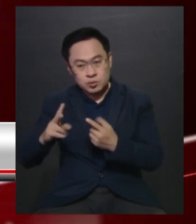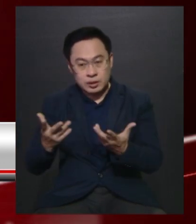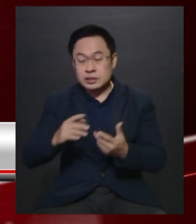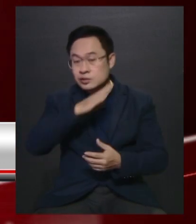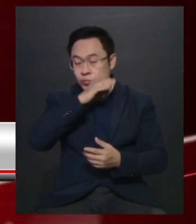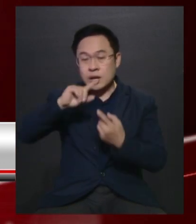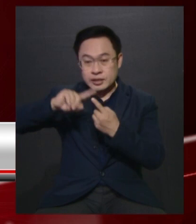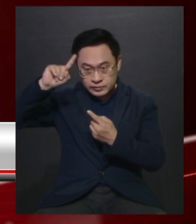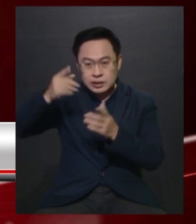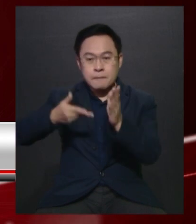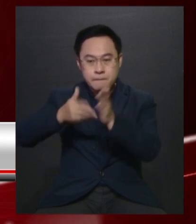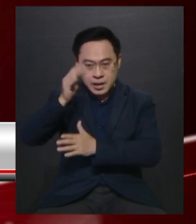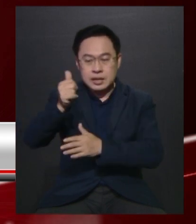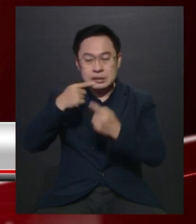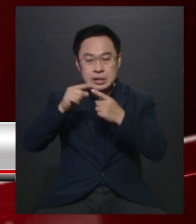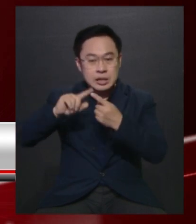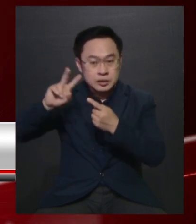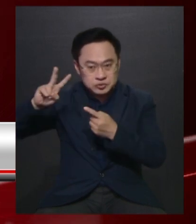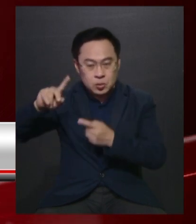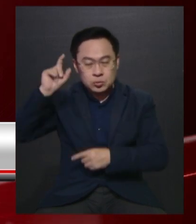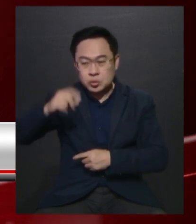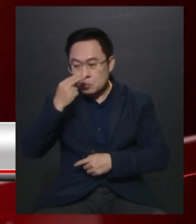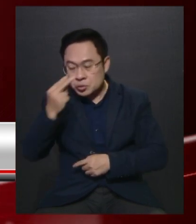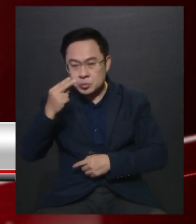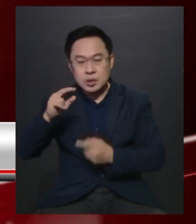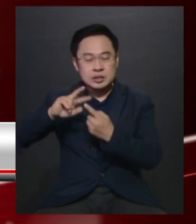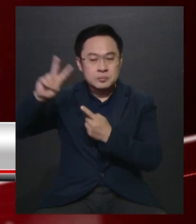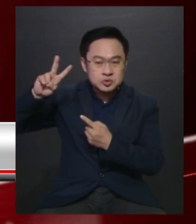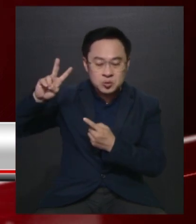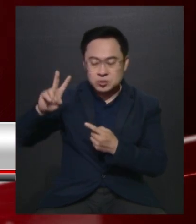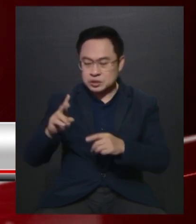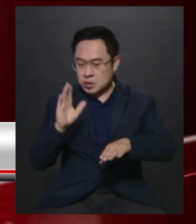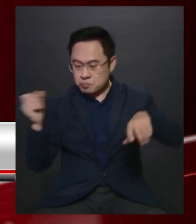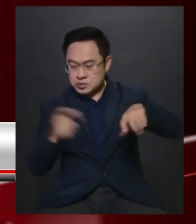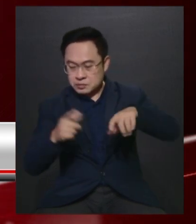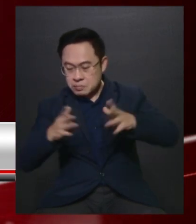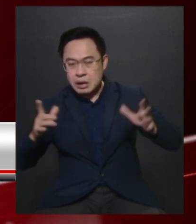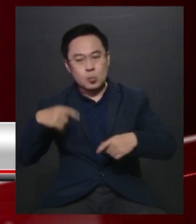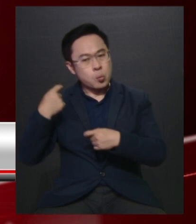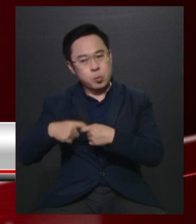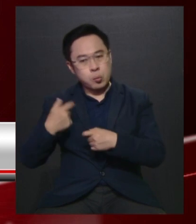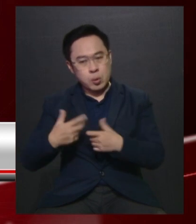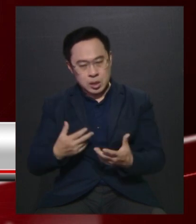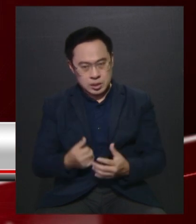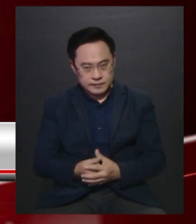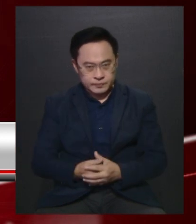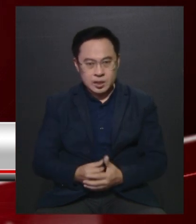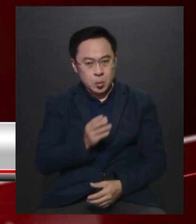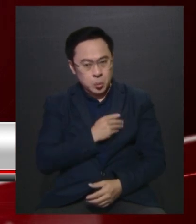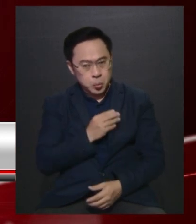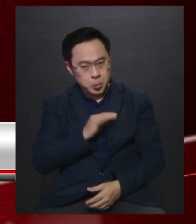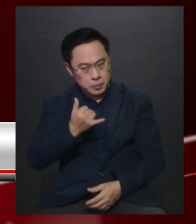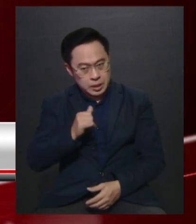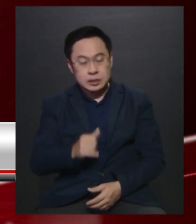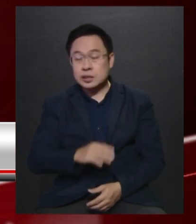ในอัตโนมัติเลยดีกว่าไม่ต้องไปรอลุ้นอันดับที่2ดีที่สุด4จาก11กลุ่มเพราะว่าไม่งั้นเนี่ยมันตุ้มตุ้มตุ้มต่อมไงเ